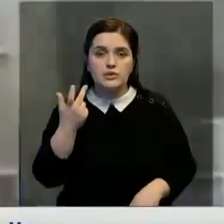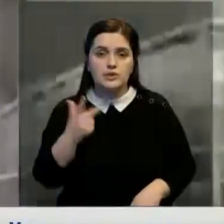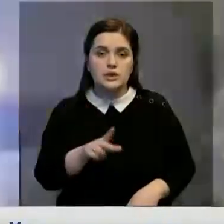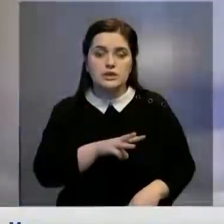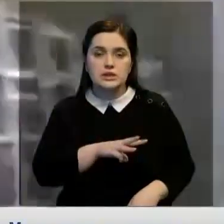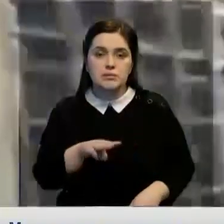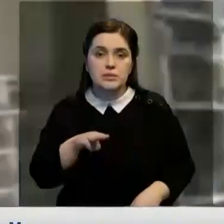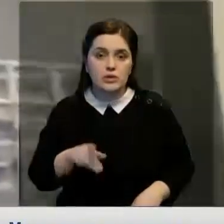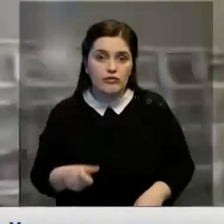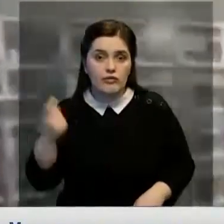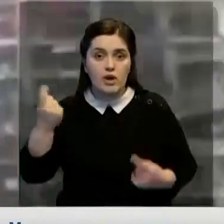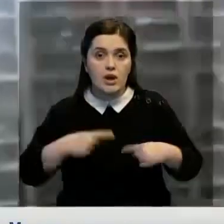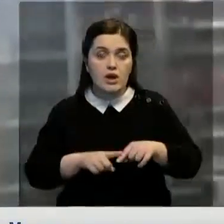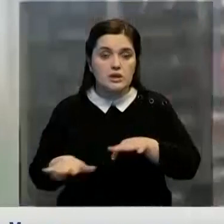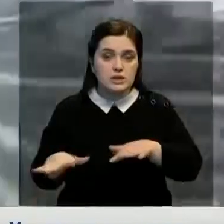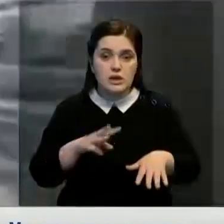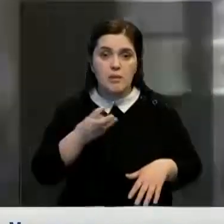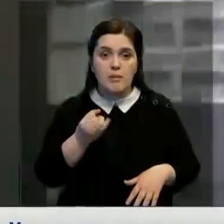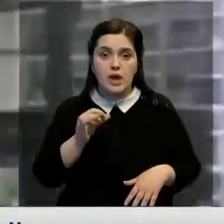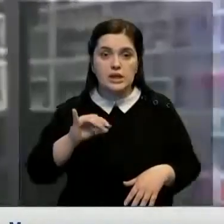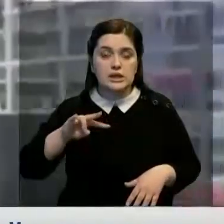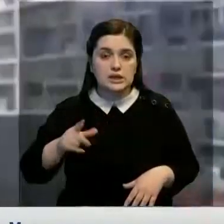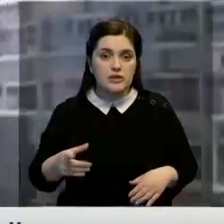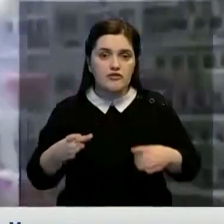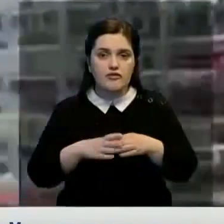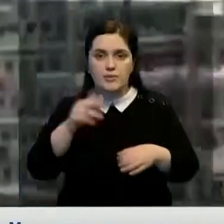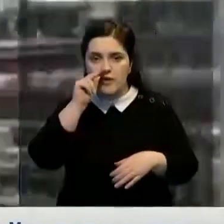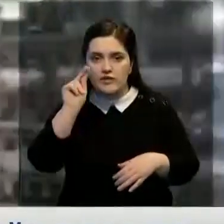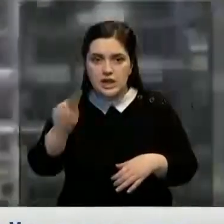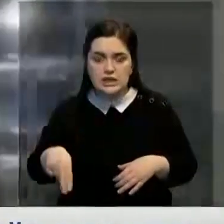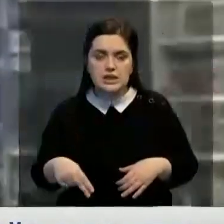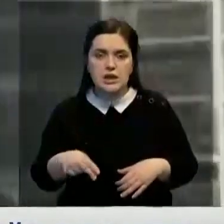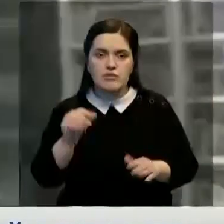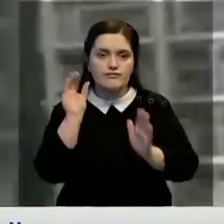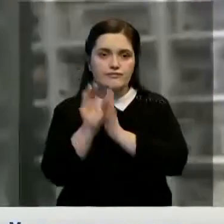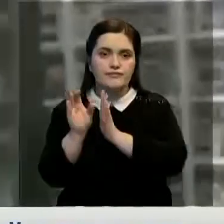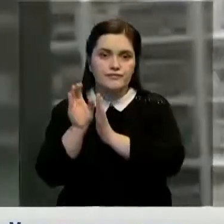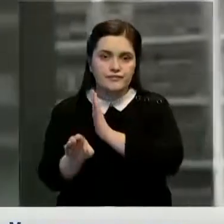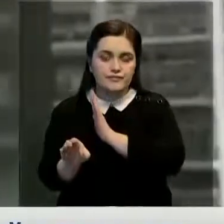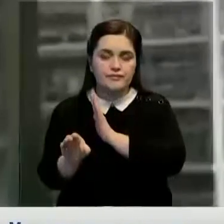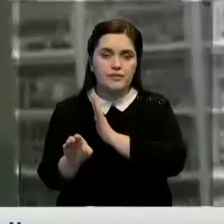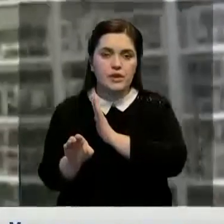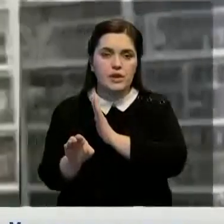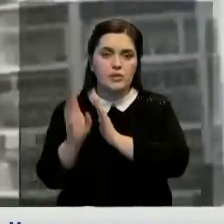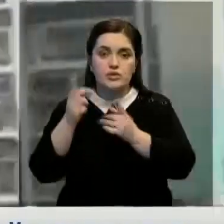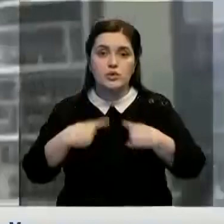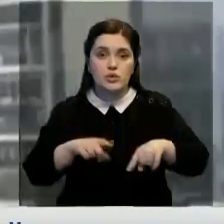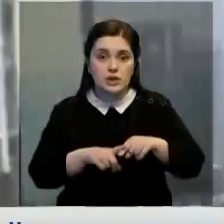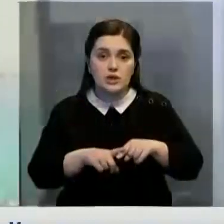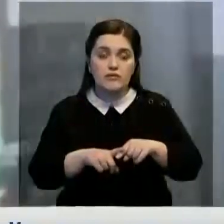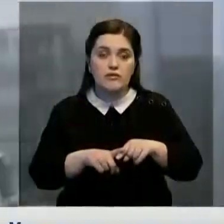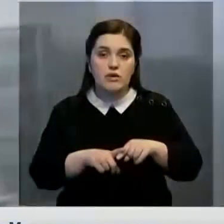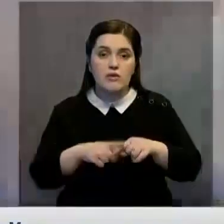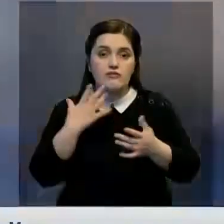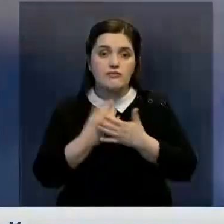более 130 миллионов тенге. Кроме того, организаторы майнинговой фермы обвиняются в сдаче взяток сотрудникам уполномоченных